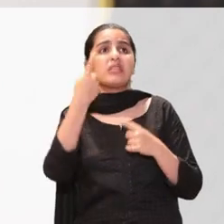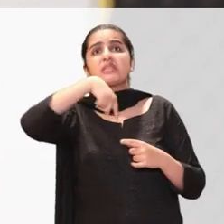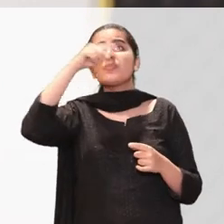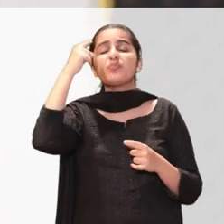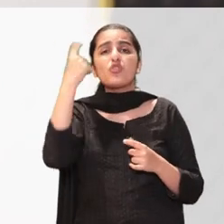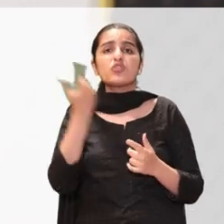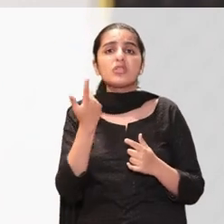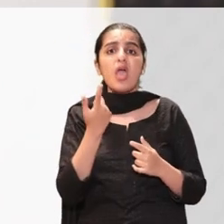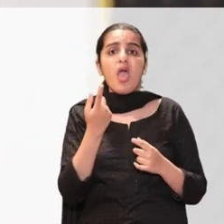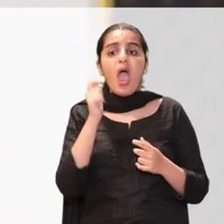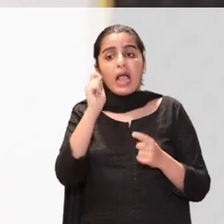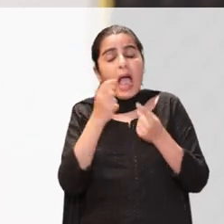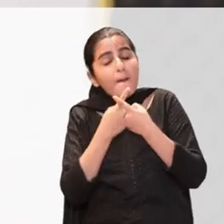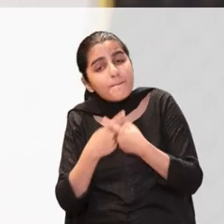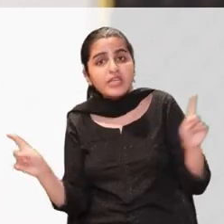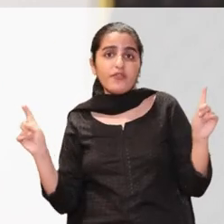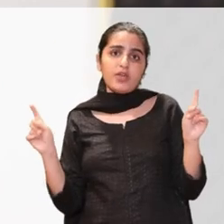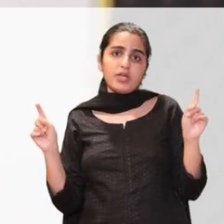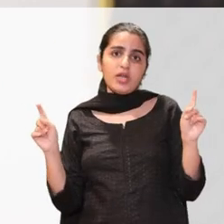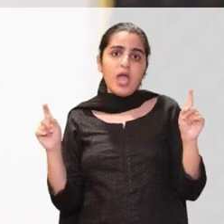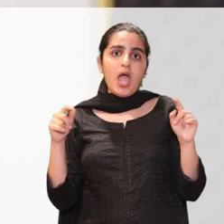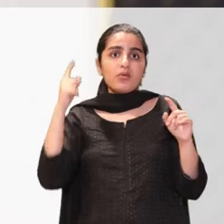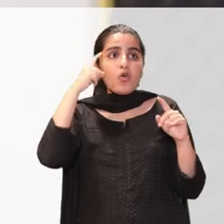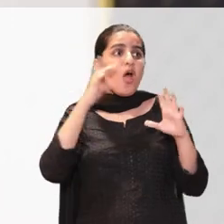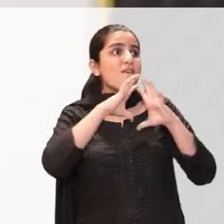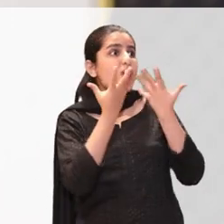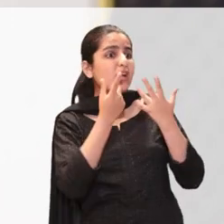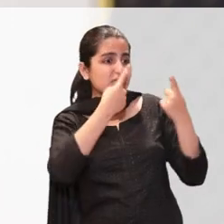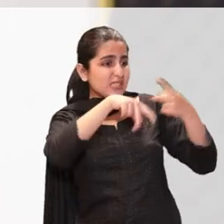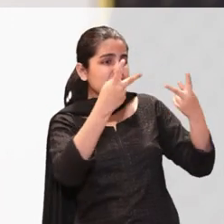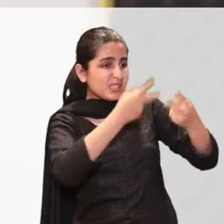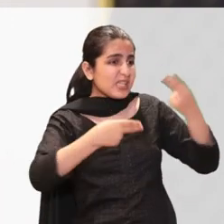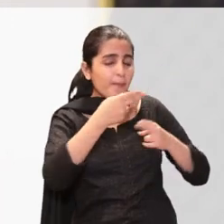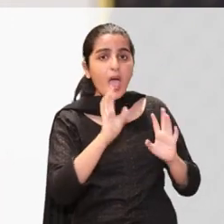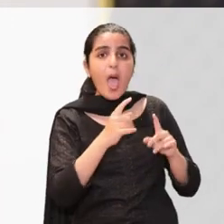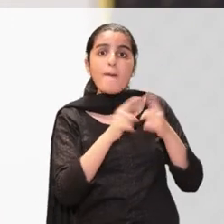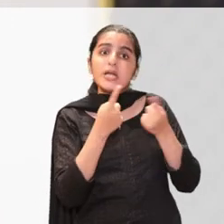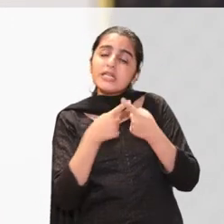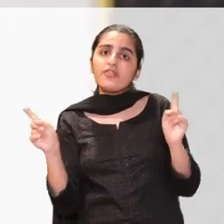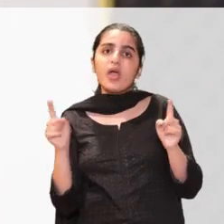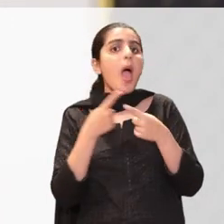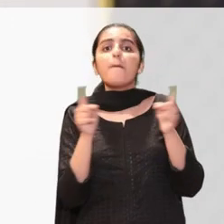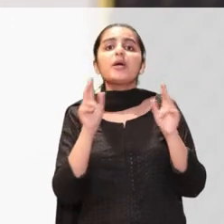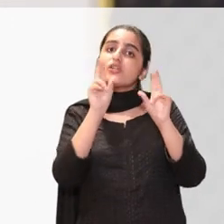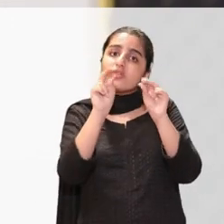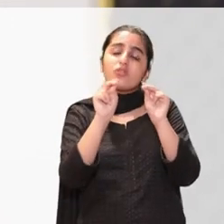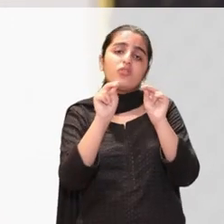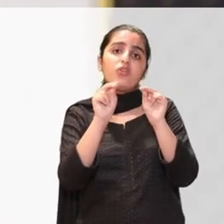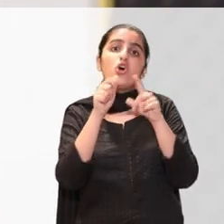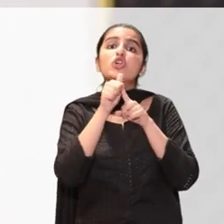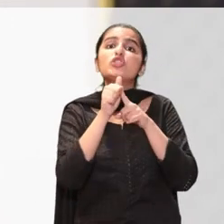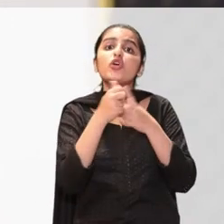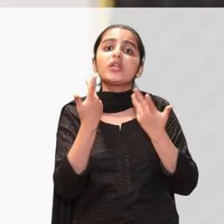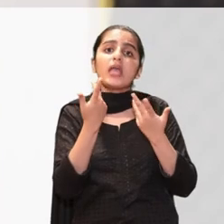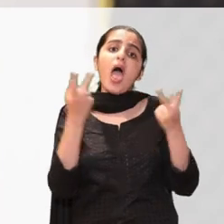हेयर फाइंड आउट व्हाट यू कैन डू विद द बुल्स यह जरूरी है आई वांट टो बे क्राइम रिपोर्टर दैट्स व्हाई